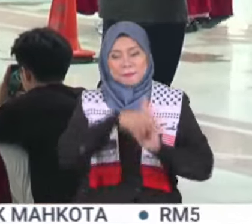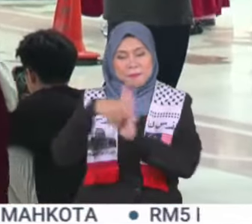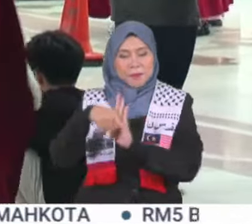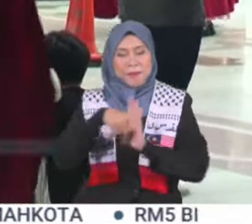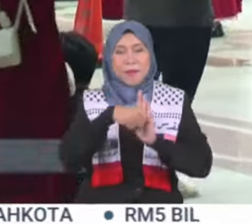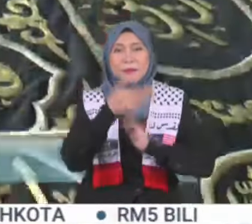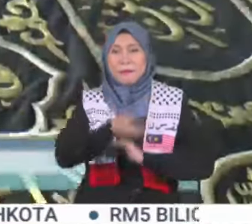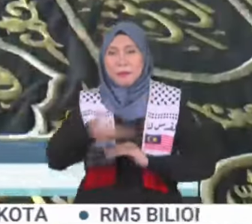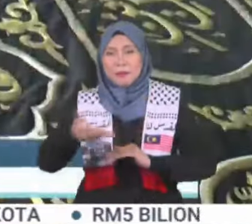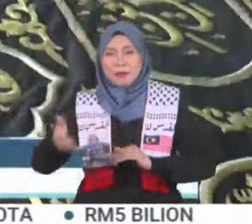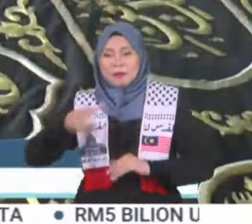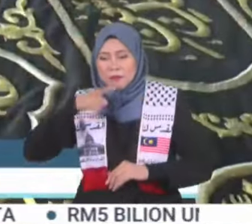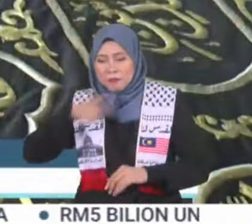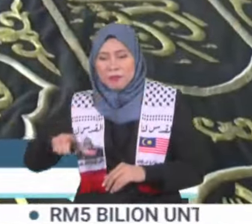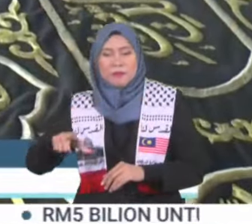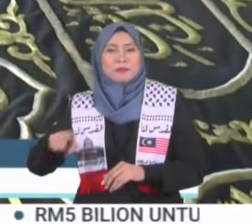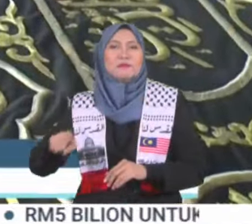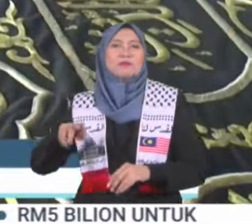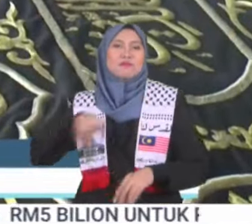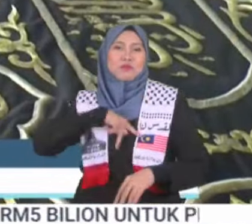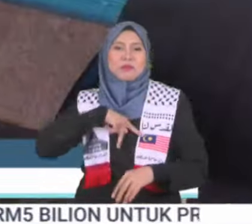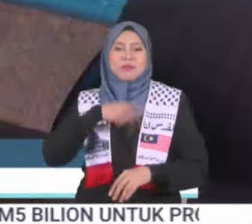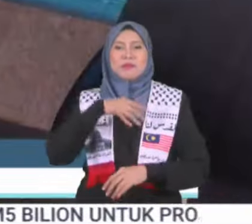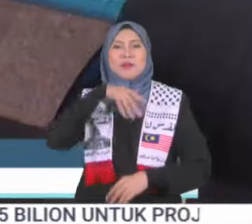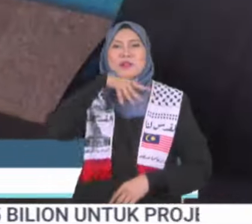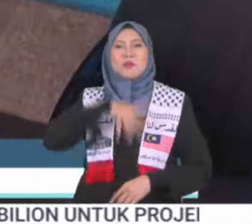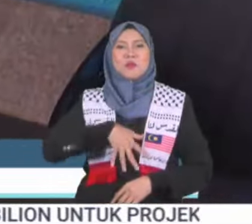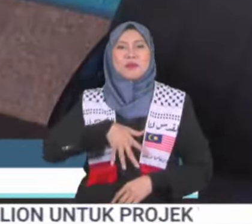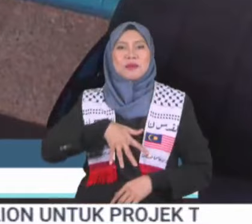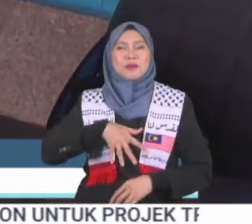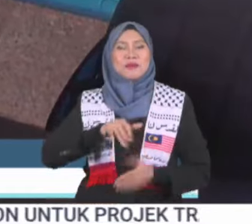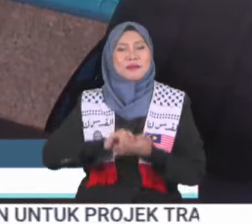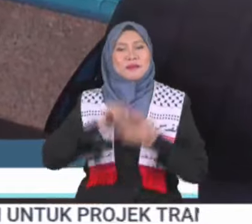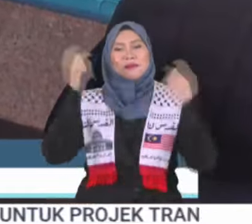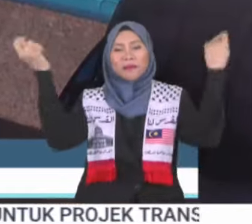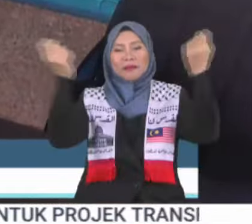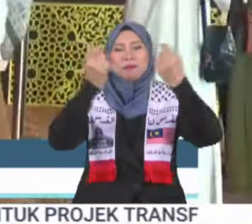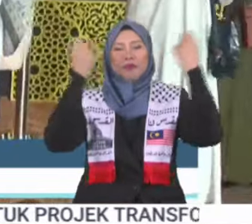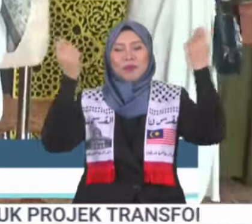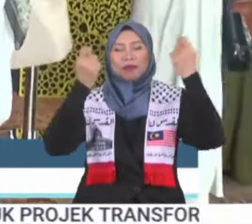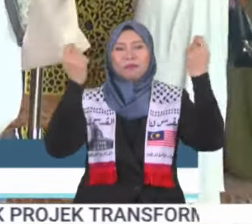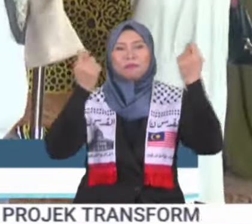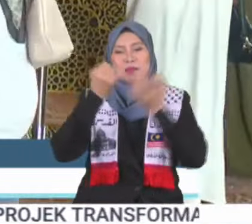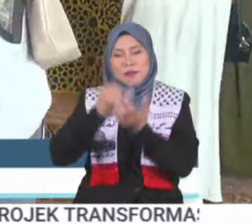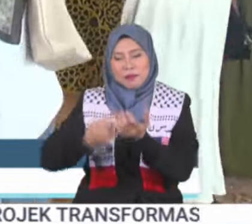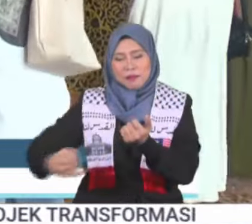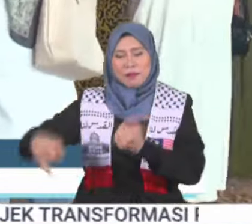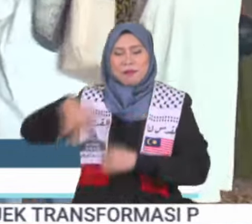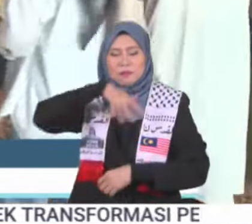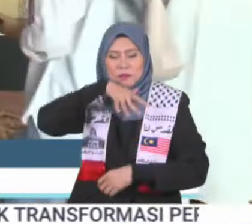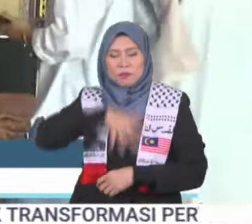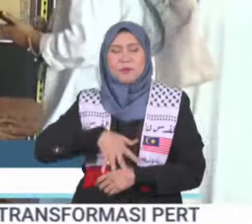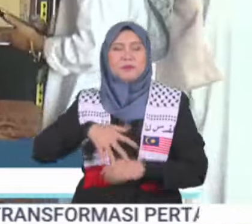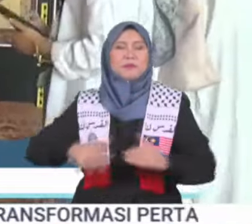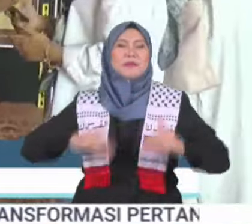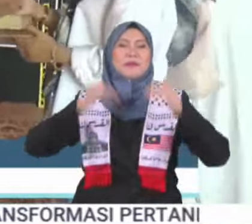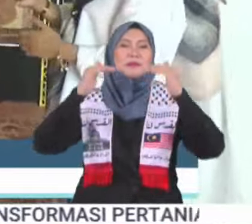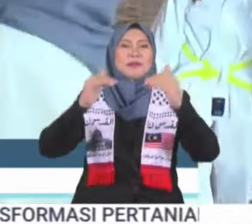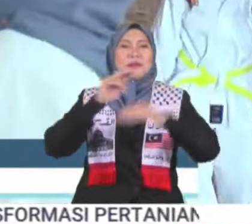Pameran artifak peninggalan Rasulullah antara pengisian program sempena sambutan Maulidur Rasul peringkat kebangsaan.